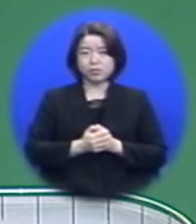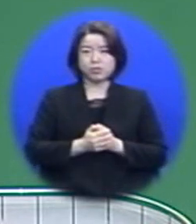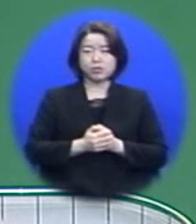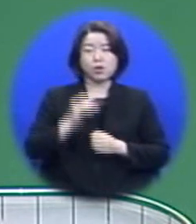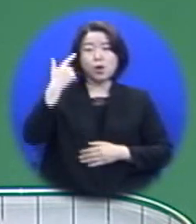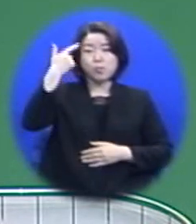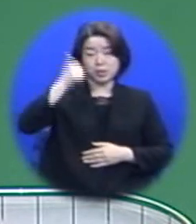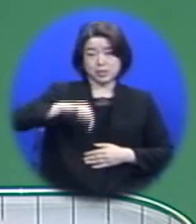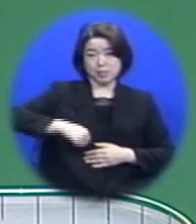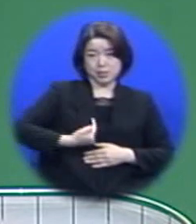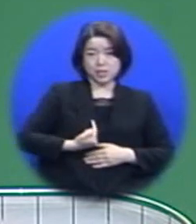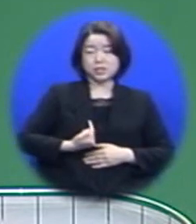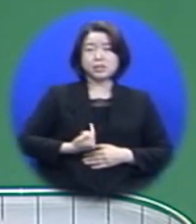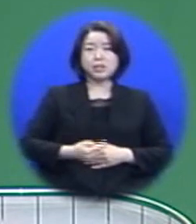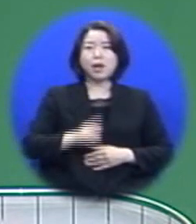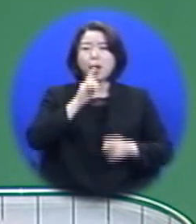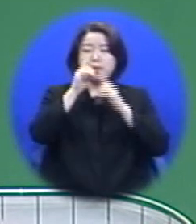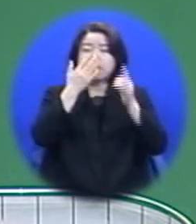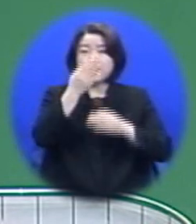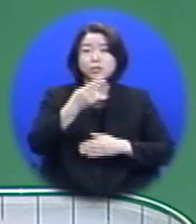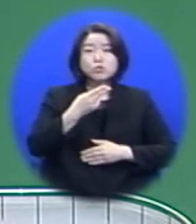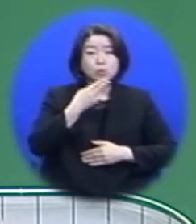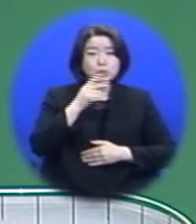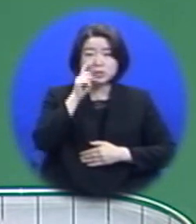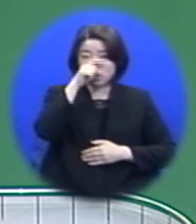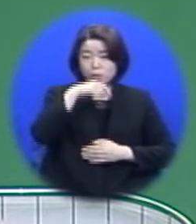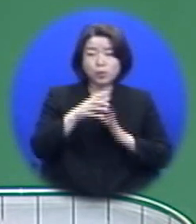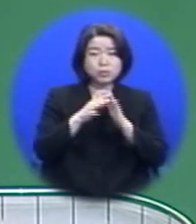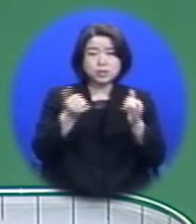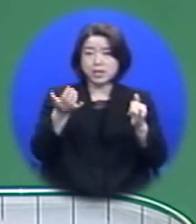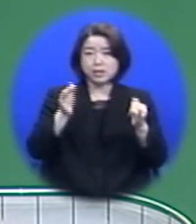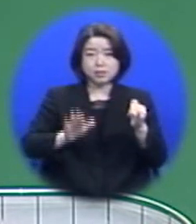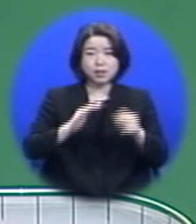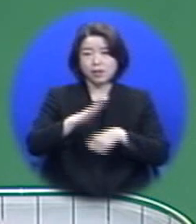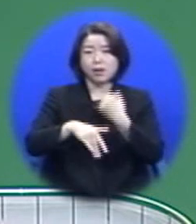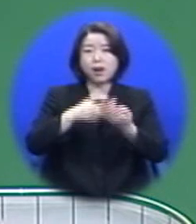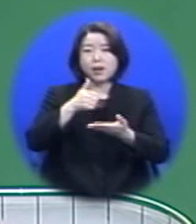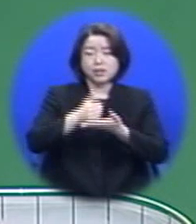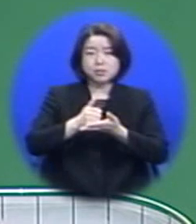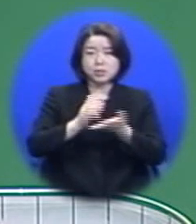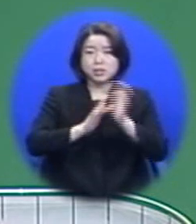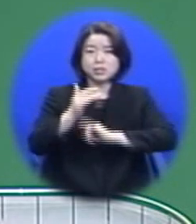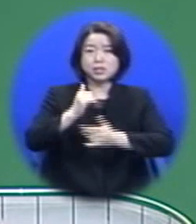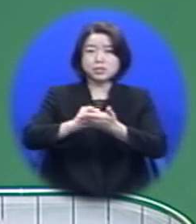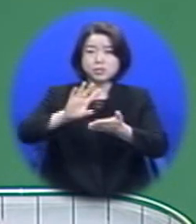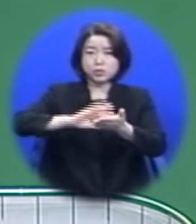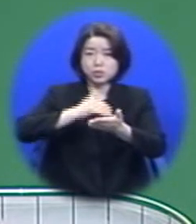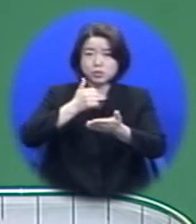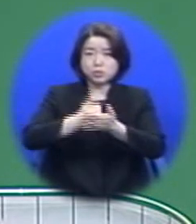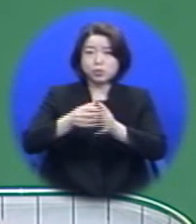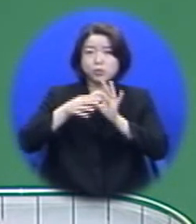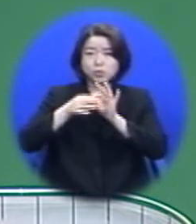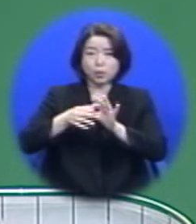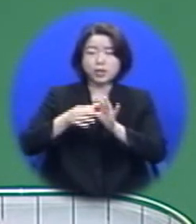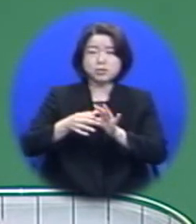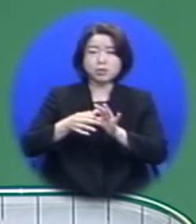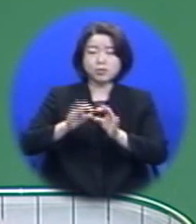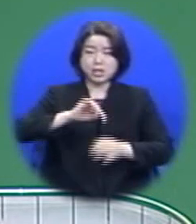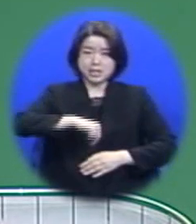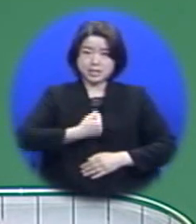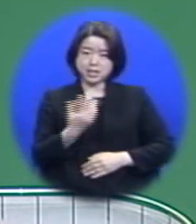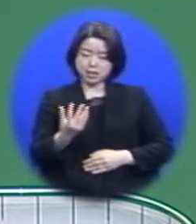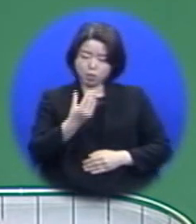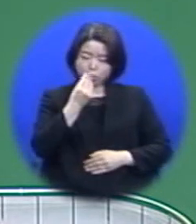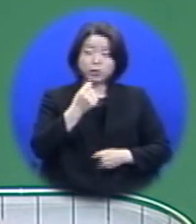자신이 말할 수 없이 더러운 자였는데 하나님께서 예수 그리스도를 통하여 자기를